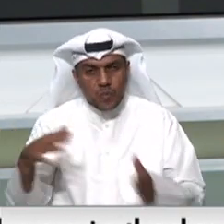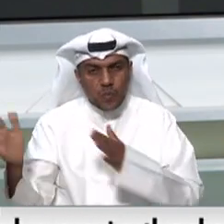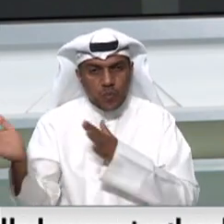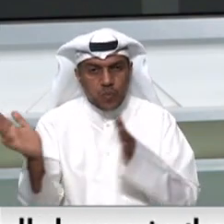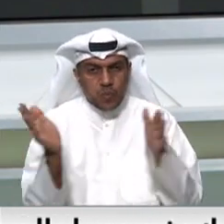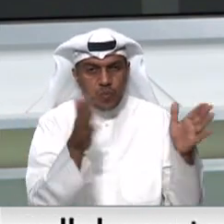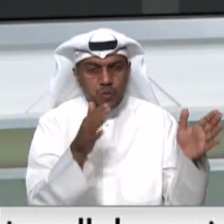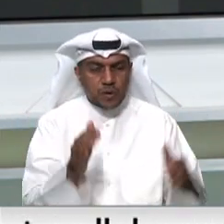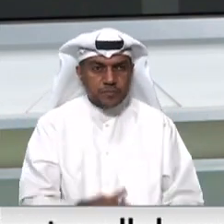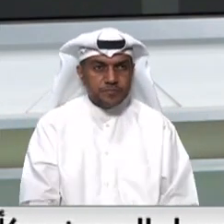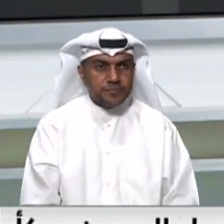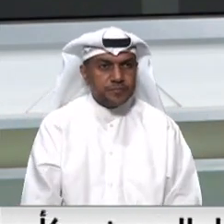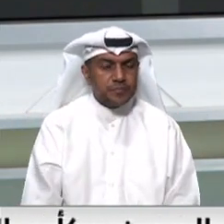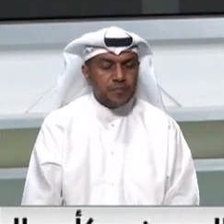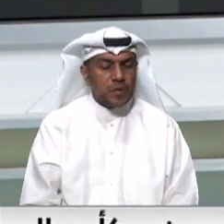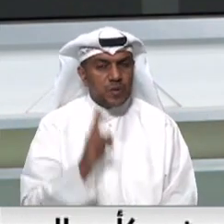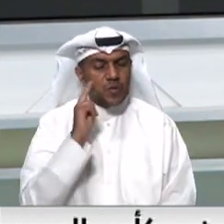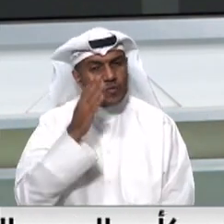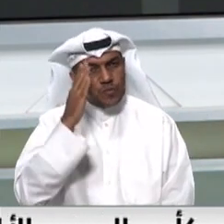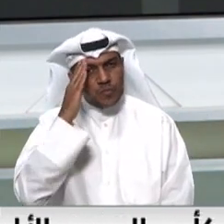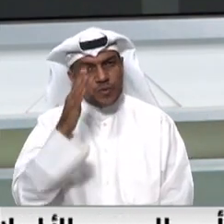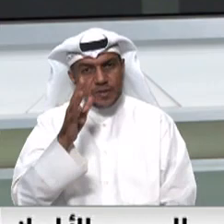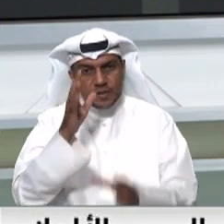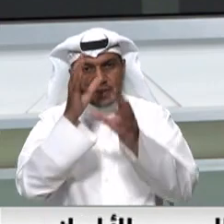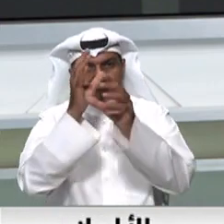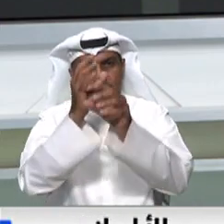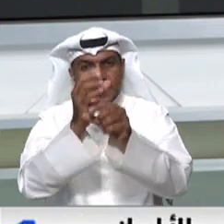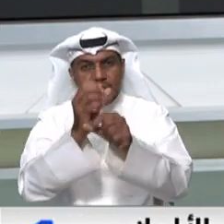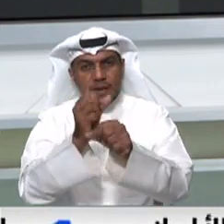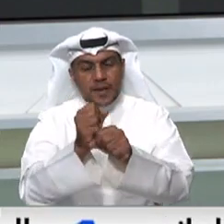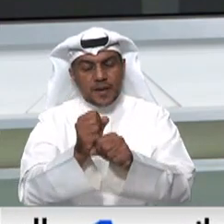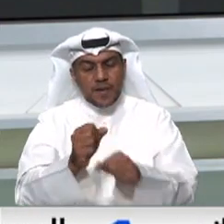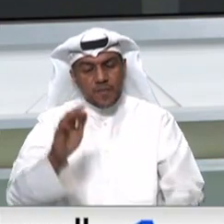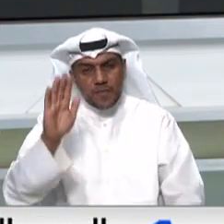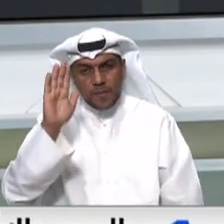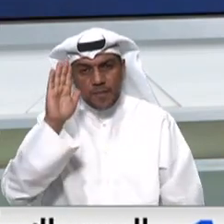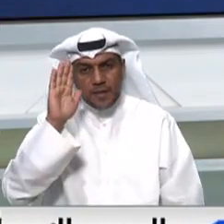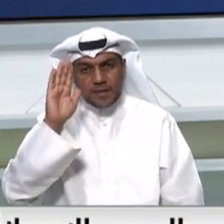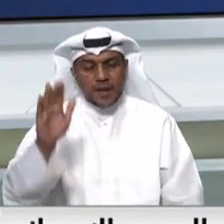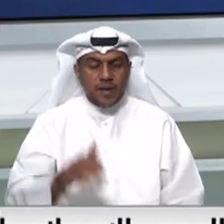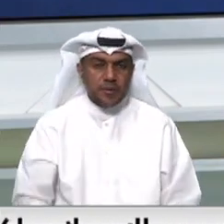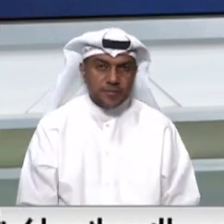كيلومتر في الساعة. أعزائي المشاهدين أشكركم على حسن المتابعة، والآن نعود للزملاء في الاستديو.